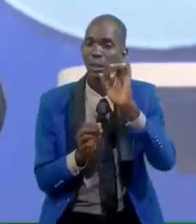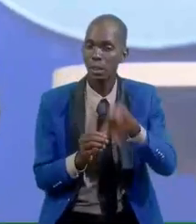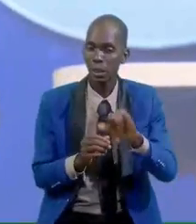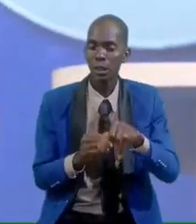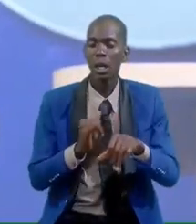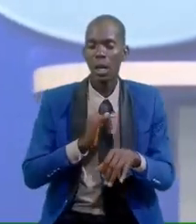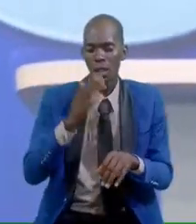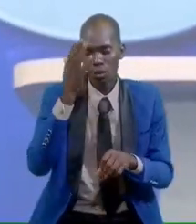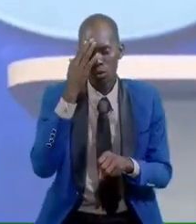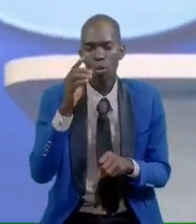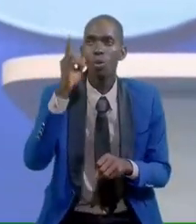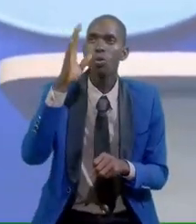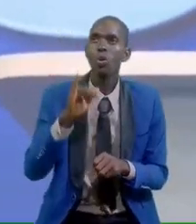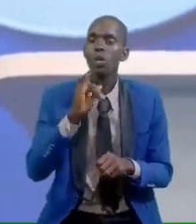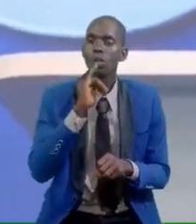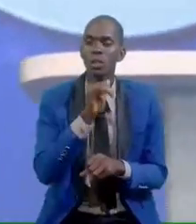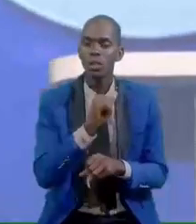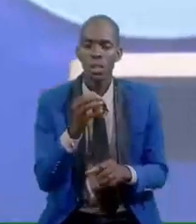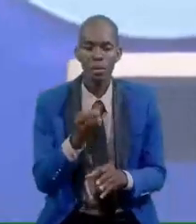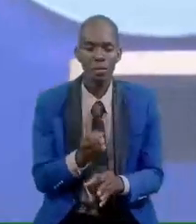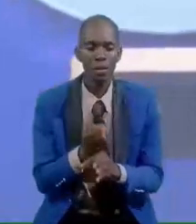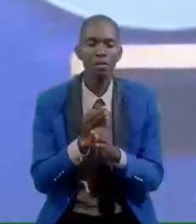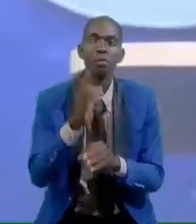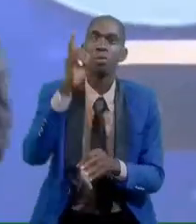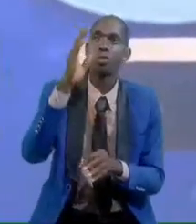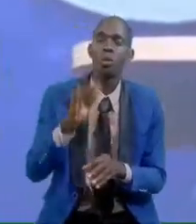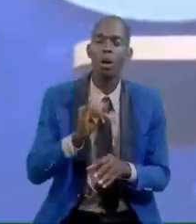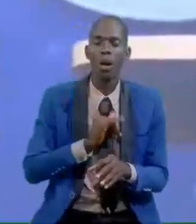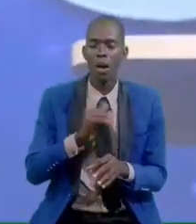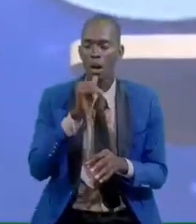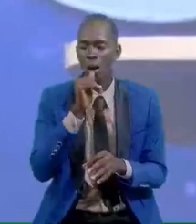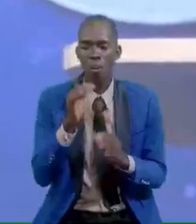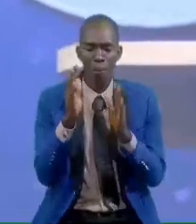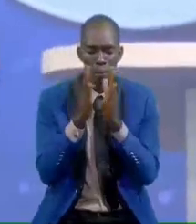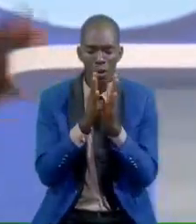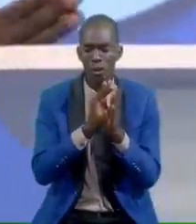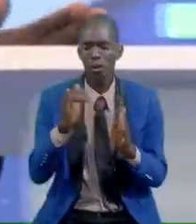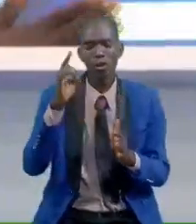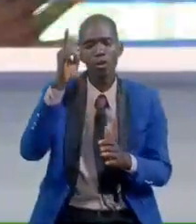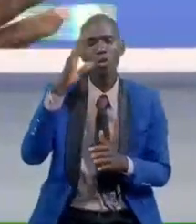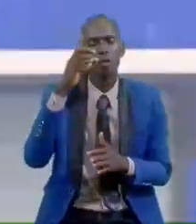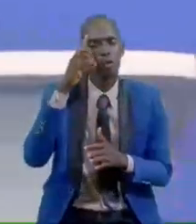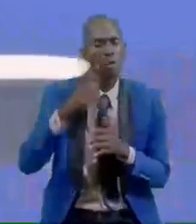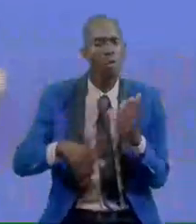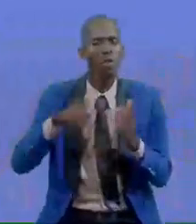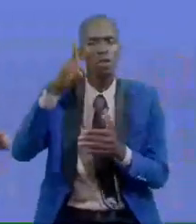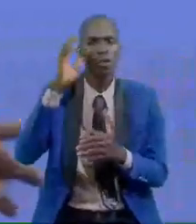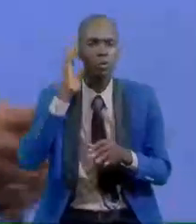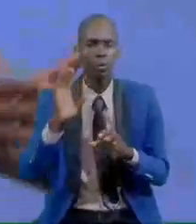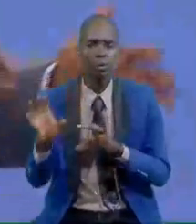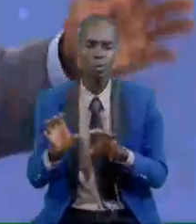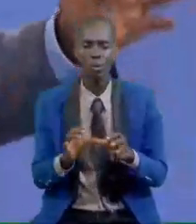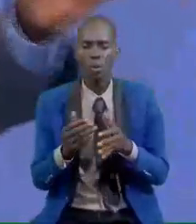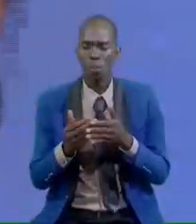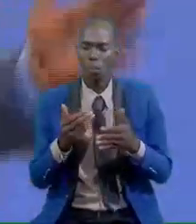Dieu fidèle. Je loue Dieu pour ce que je sais qu'il fera. Avant la manifestation, nous